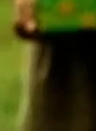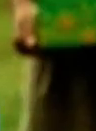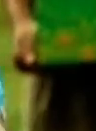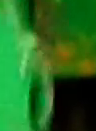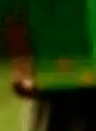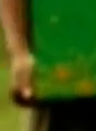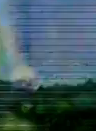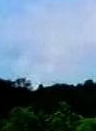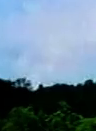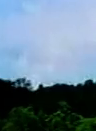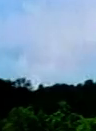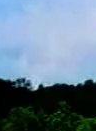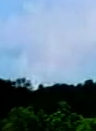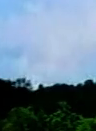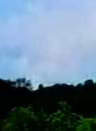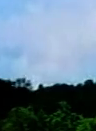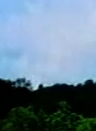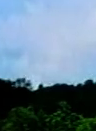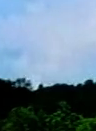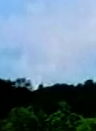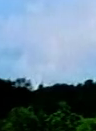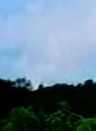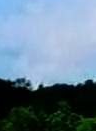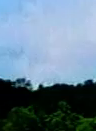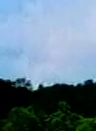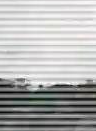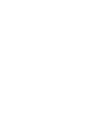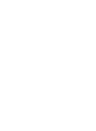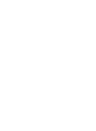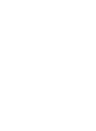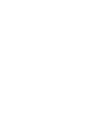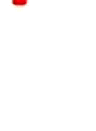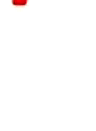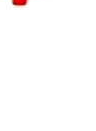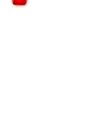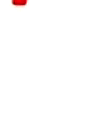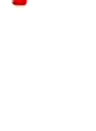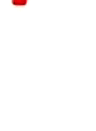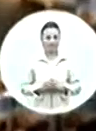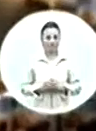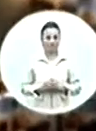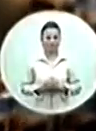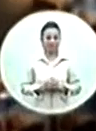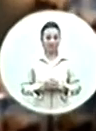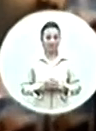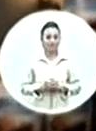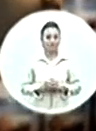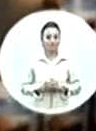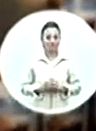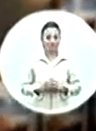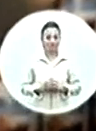ครงการกล่องวิเศษเปิดทิวไรให้โลกให้เด็กไทยโดยอัมพลฟู้ด